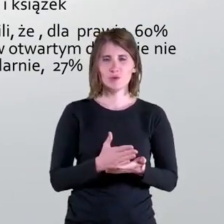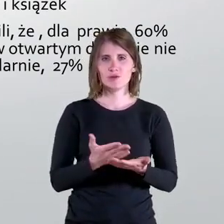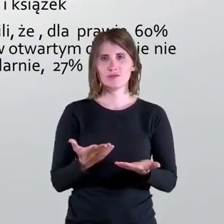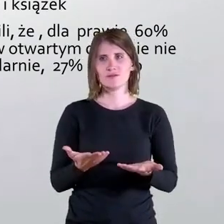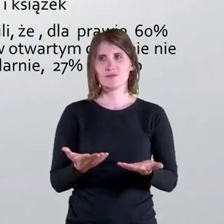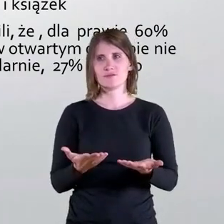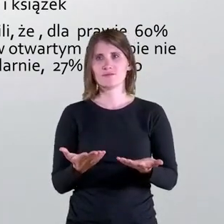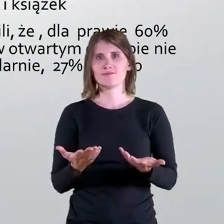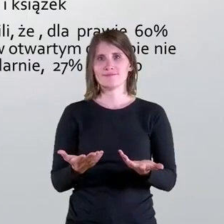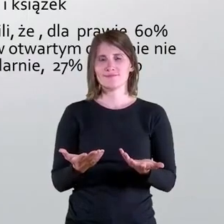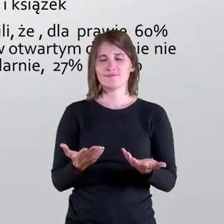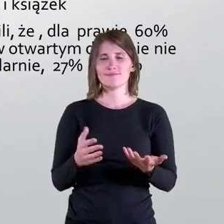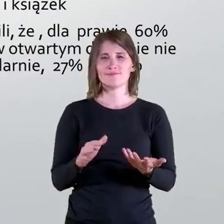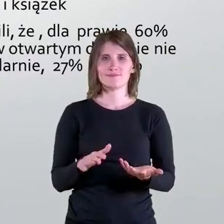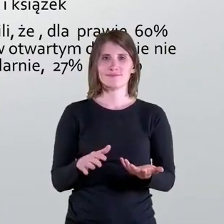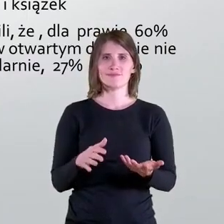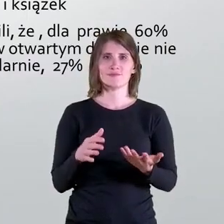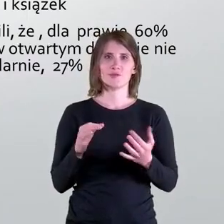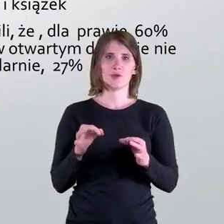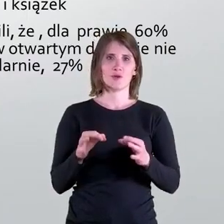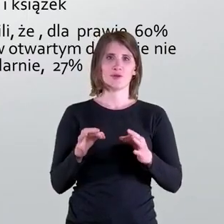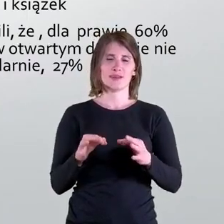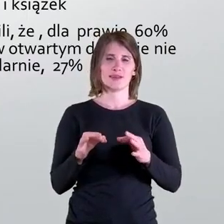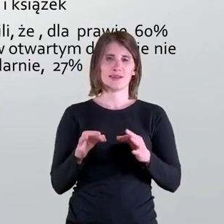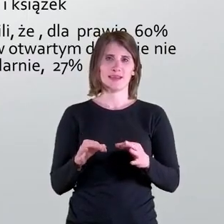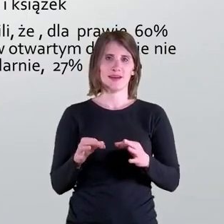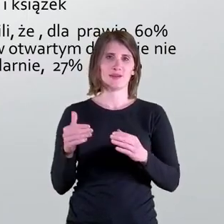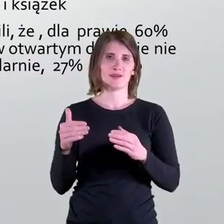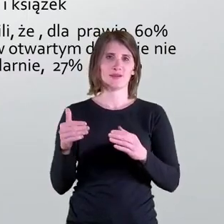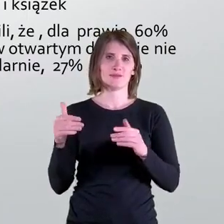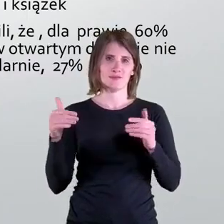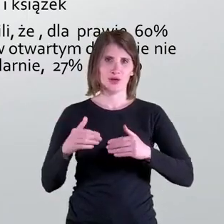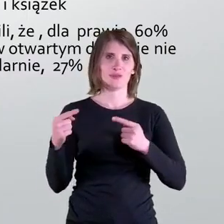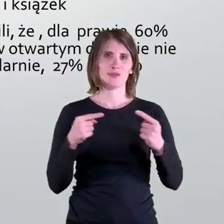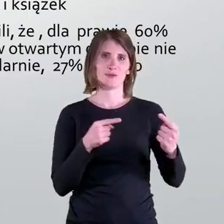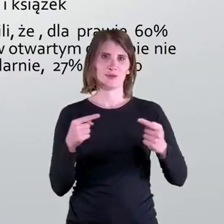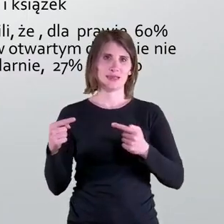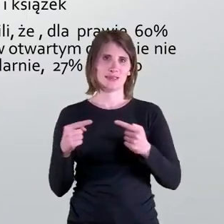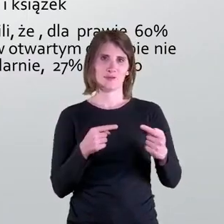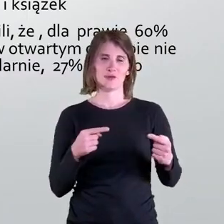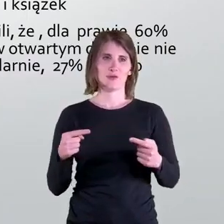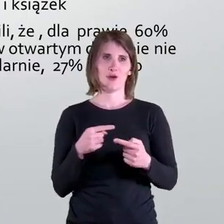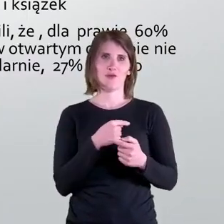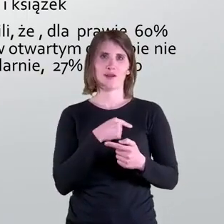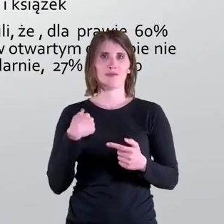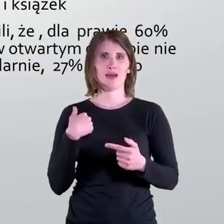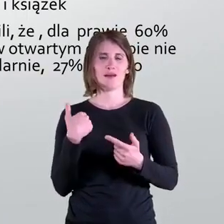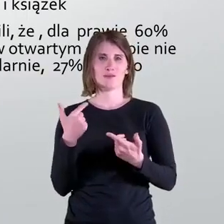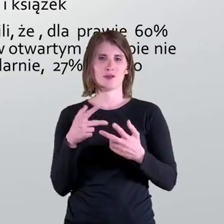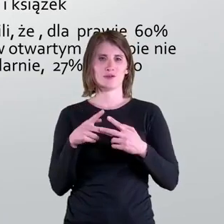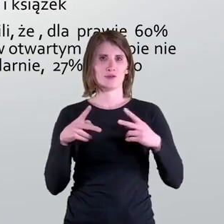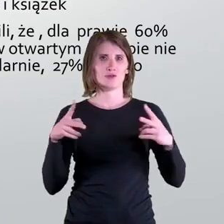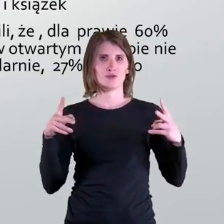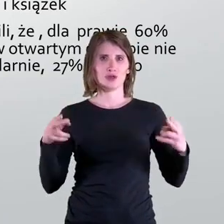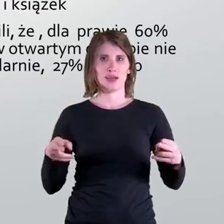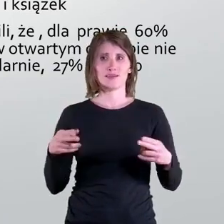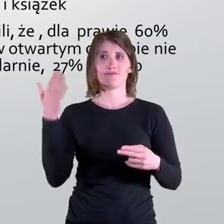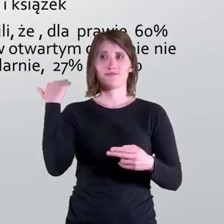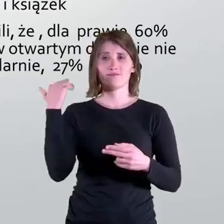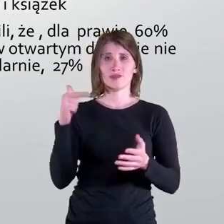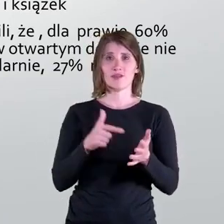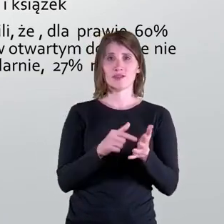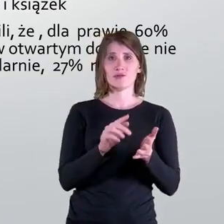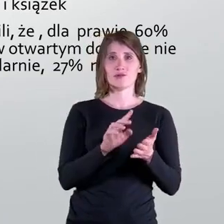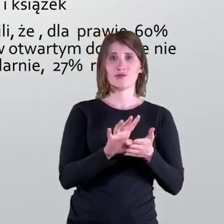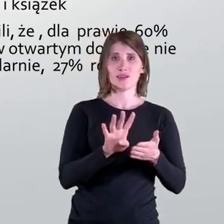Osiągnięcie to już możemy dyskutować oczywiście dzisiaj z tej perspektywy czy faktycznie wtedy Moglibyśmy mówić